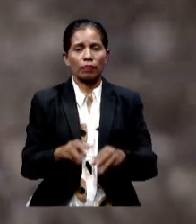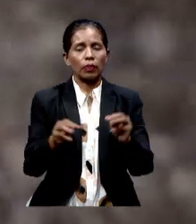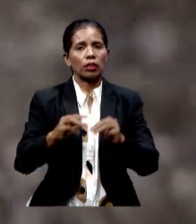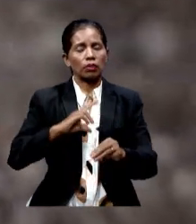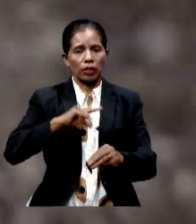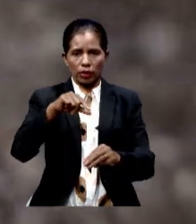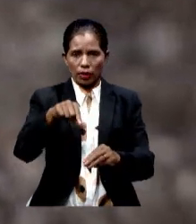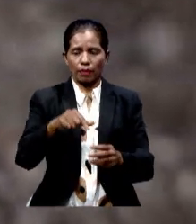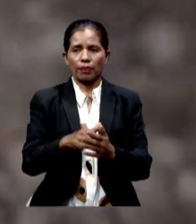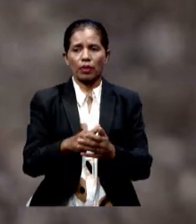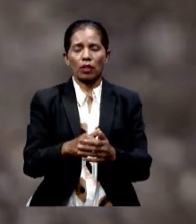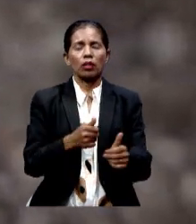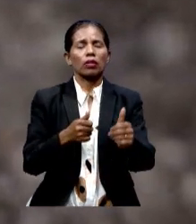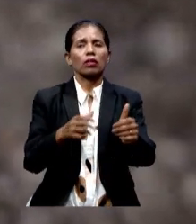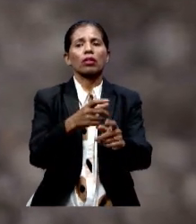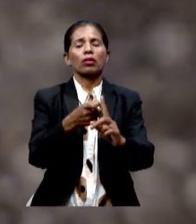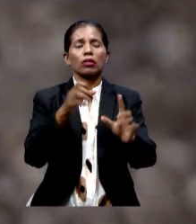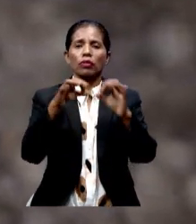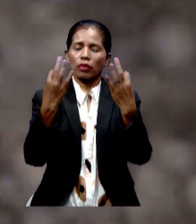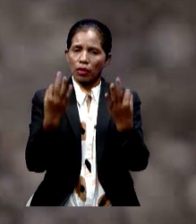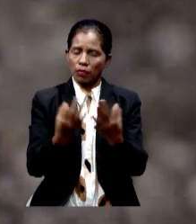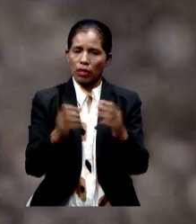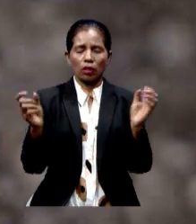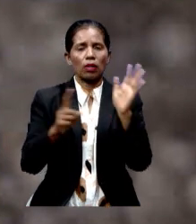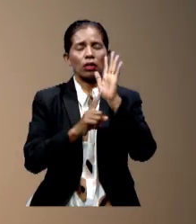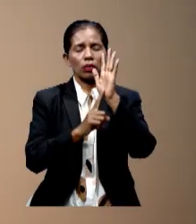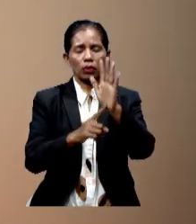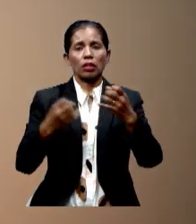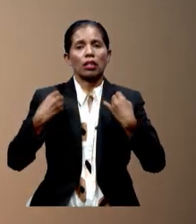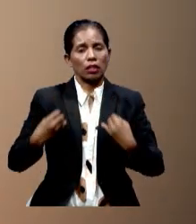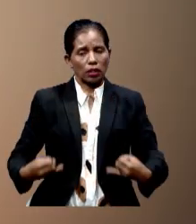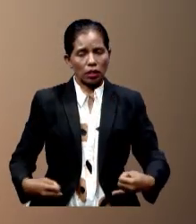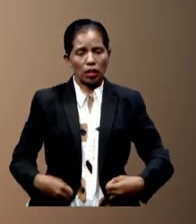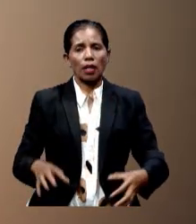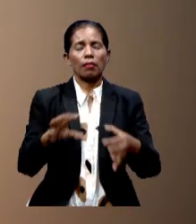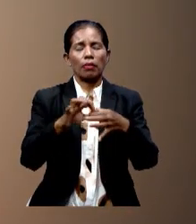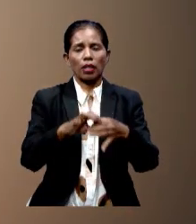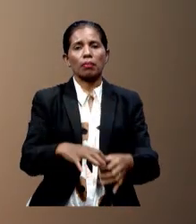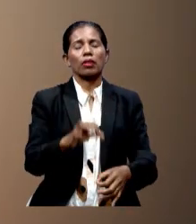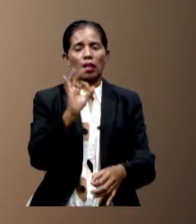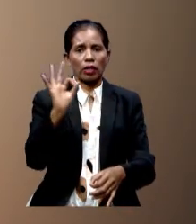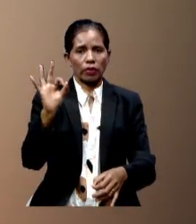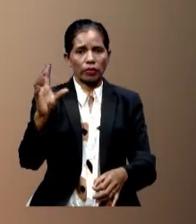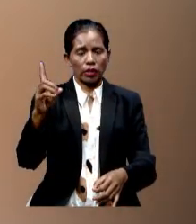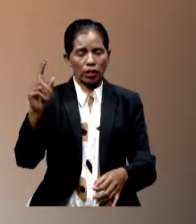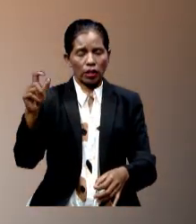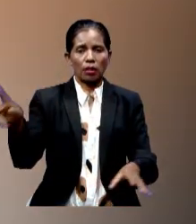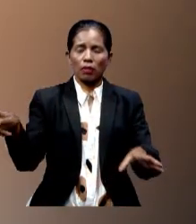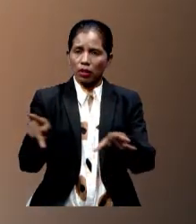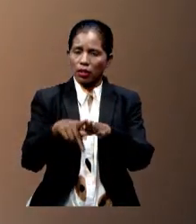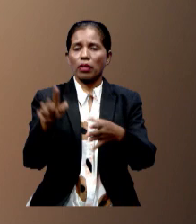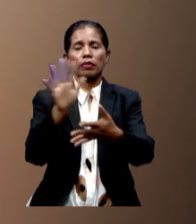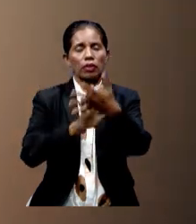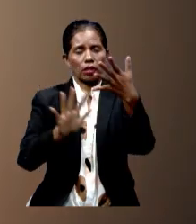Likisa. Tuir kronologia husi familia nebela koi fosai nye identidadi membru FF Deteline participa ia festa